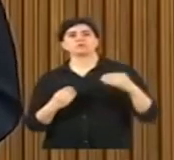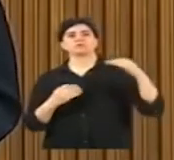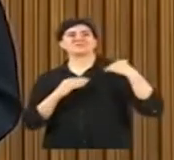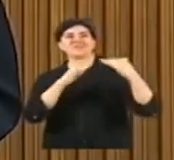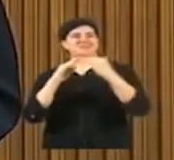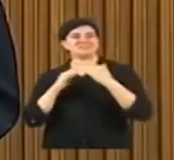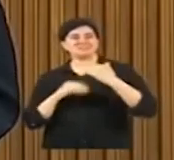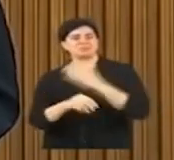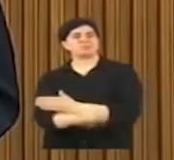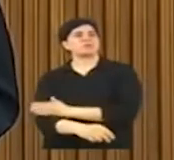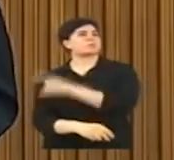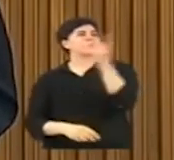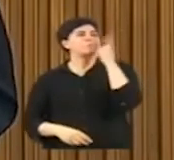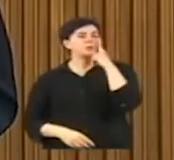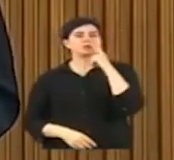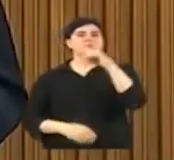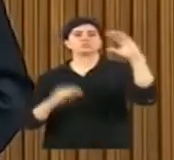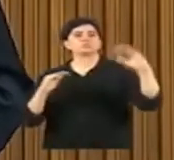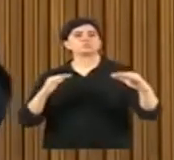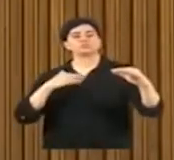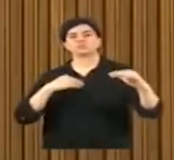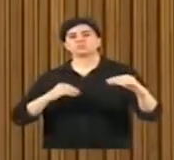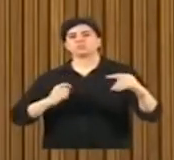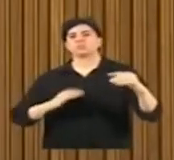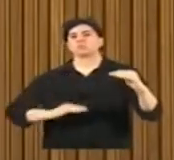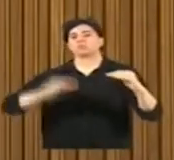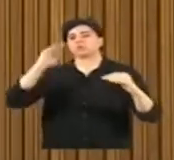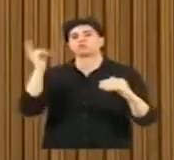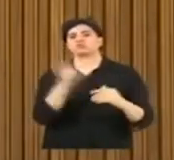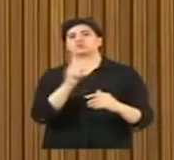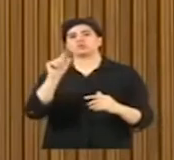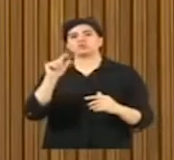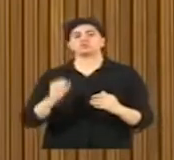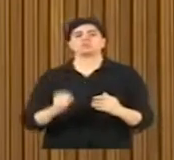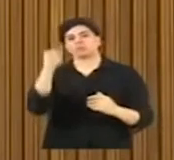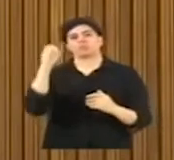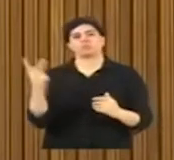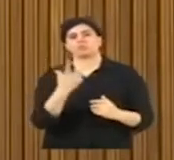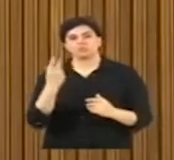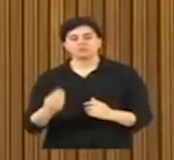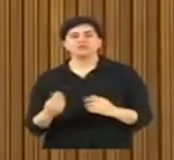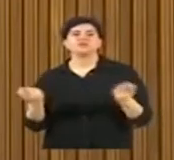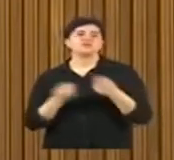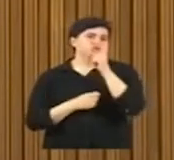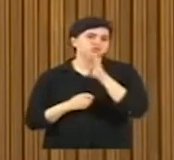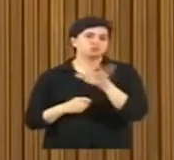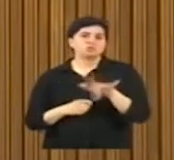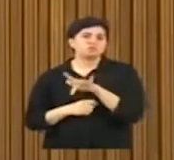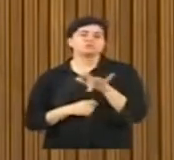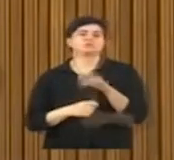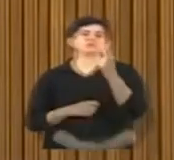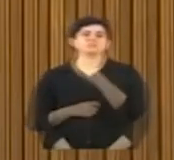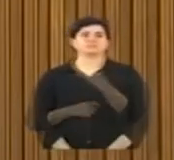bakın, hepsinde enflasyon düşük, bizde %11'leri aştı. İşsizlik 7 milyona